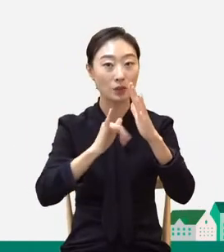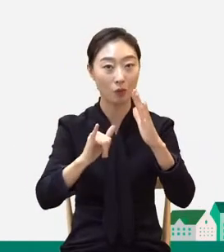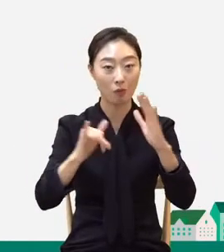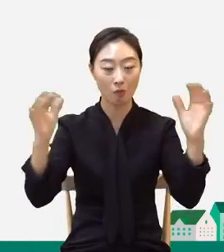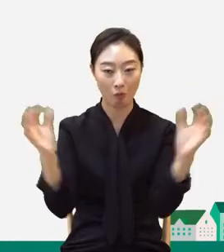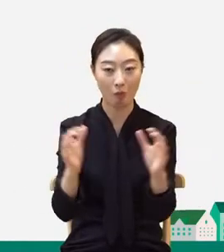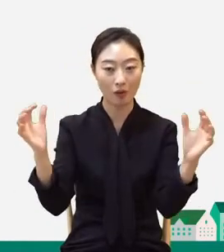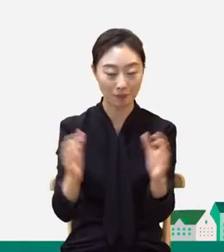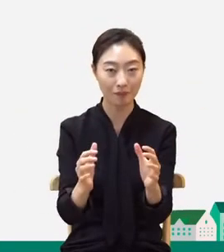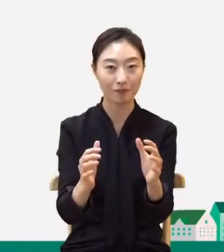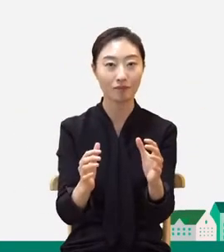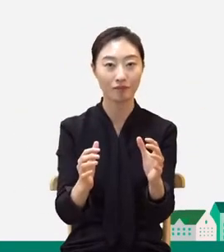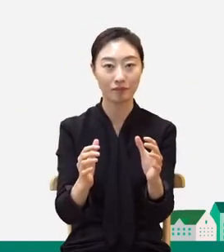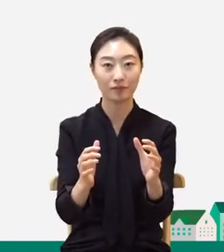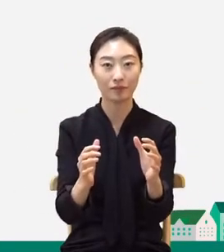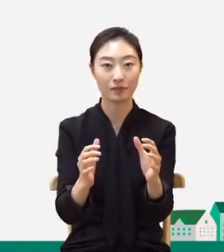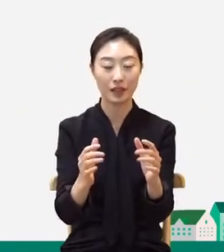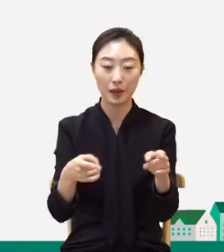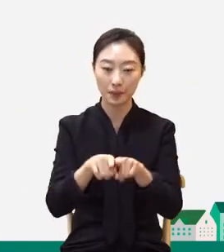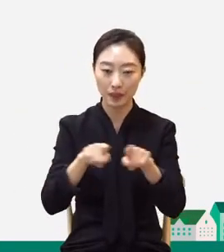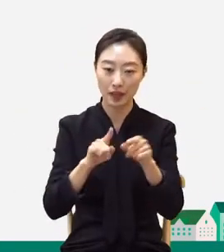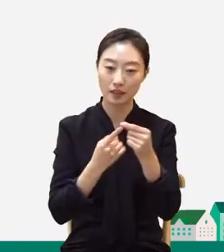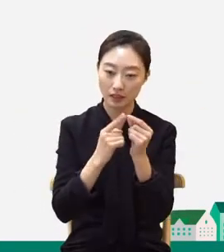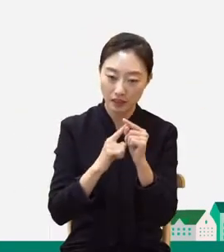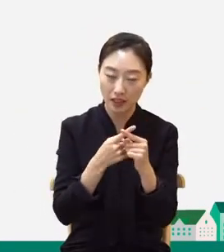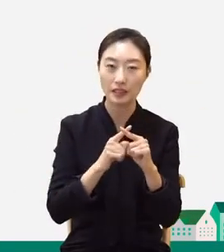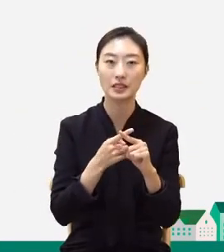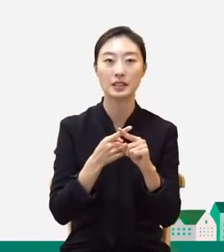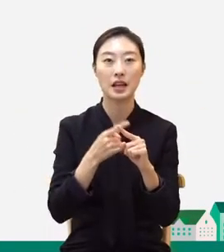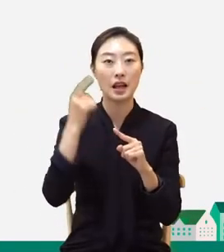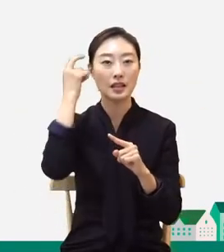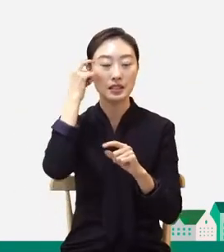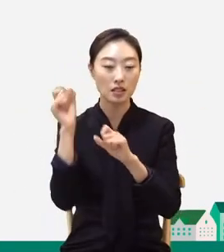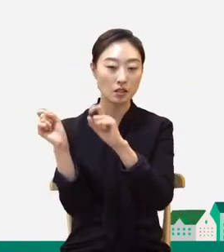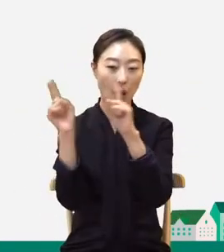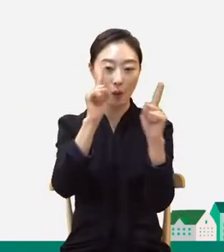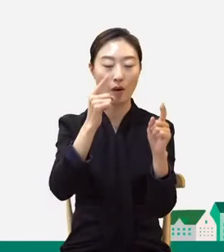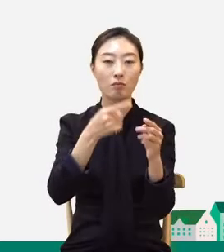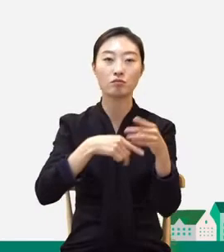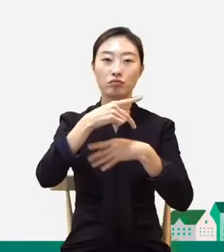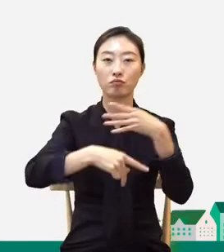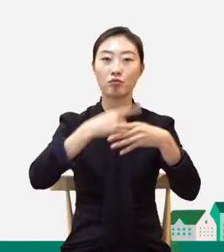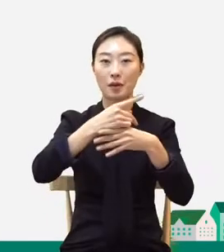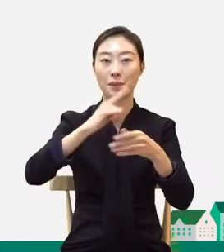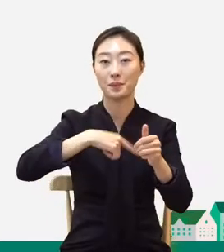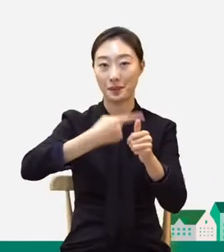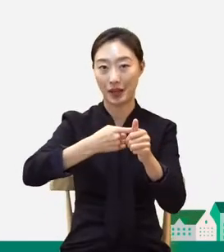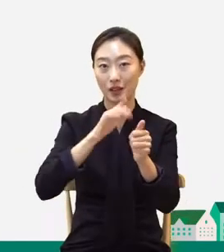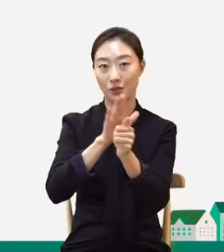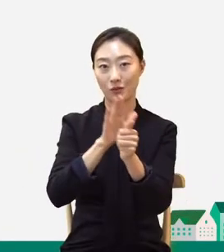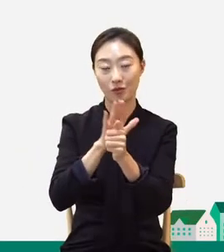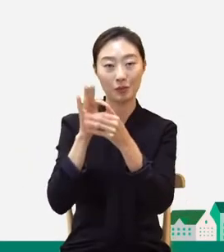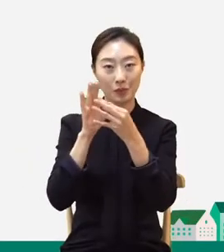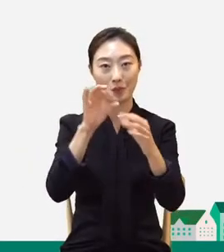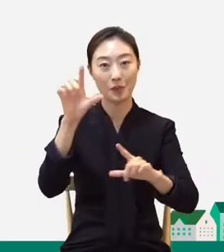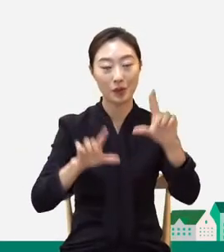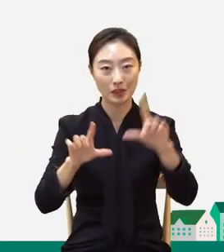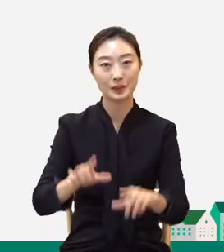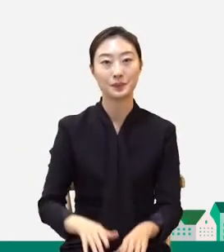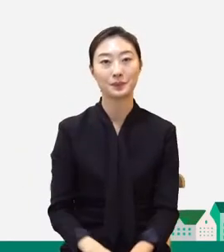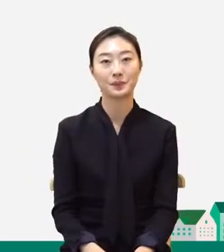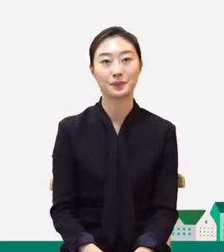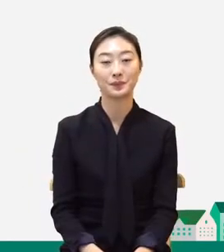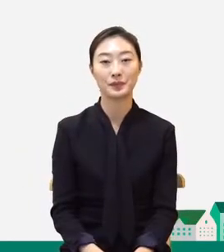마을자치 사업으로 오셔서 뜨개질과 같은 인지재활 프로그램을 도와주고 계시고요. 힐링원의